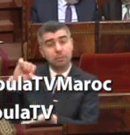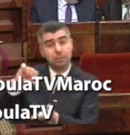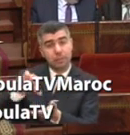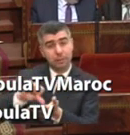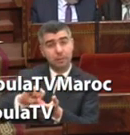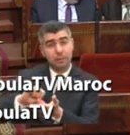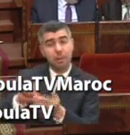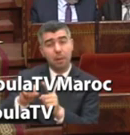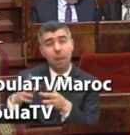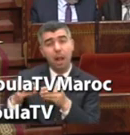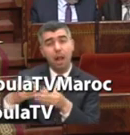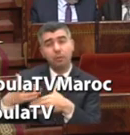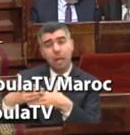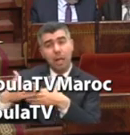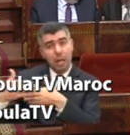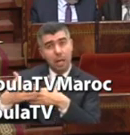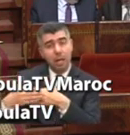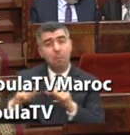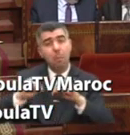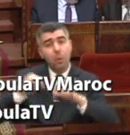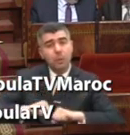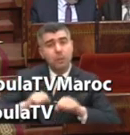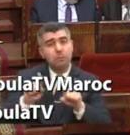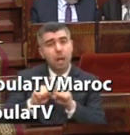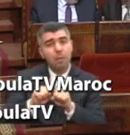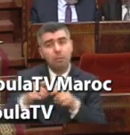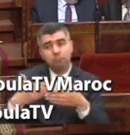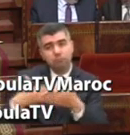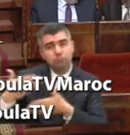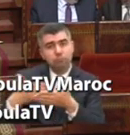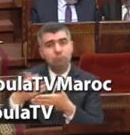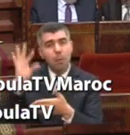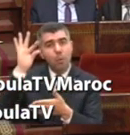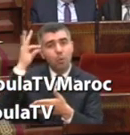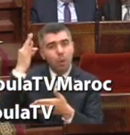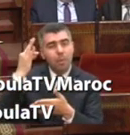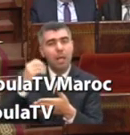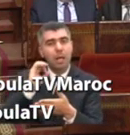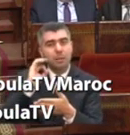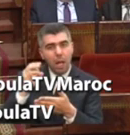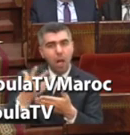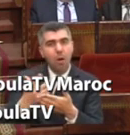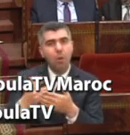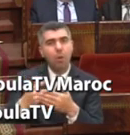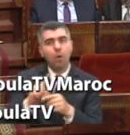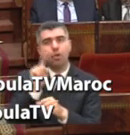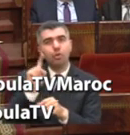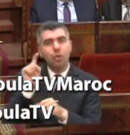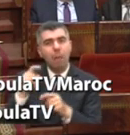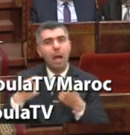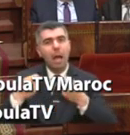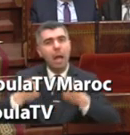بالحوز، غياب التجاوب بين مندوبي الوزارة بالإقليم والجهة مع ممثلي الجماعات الترابية